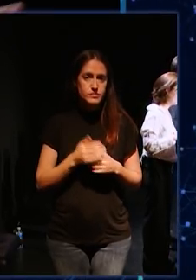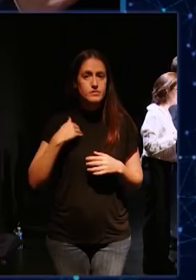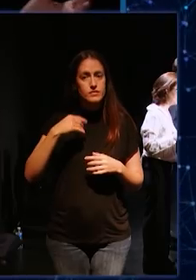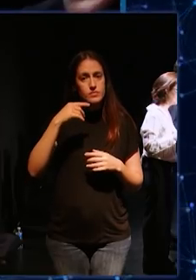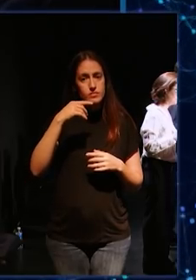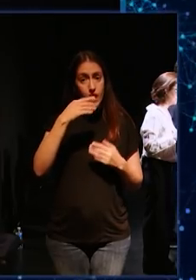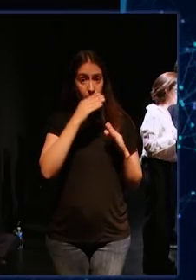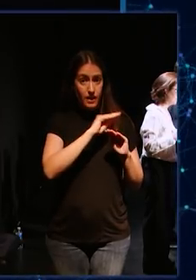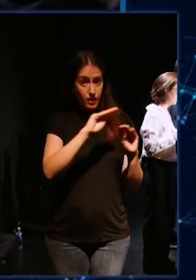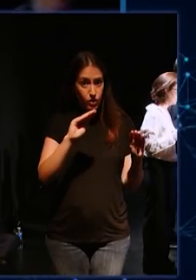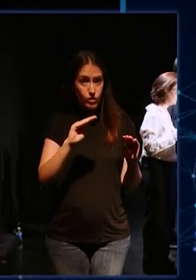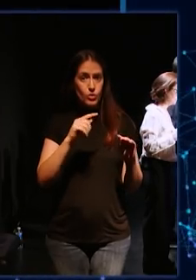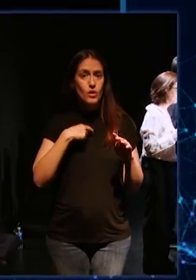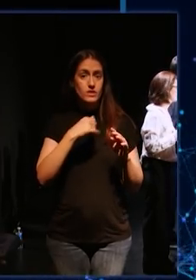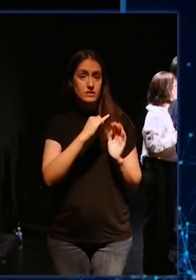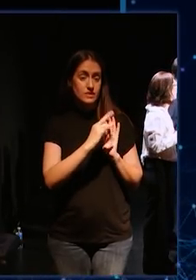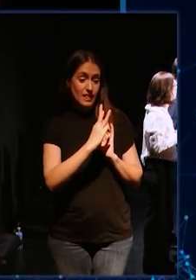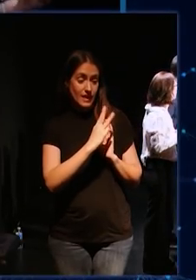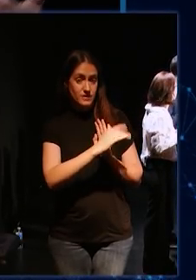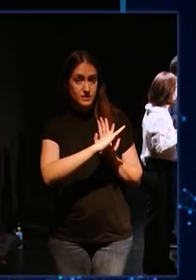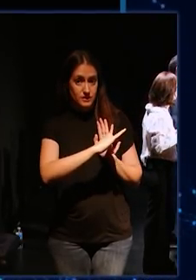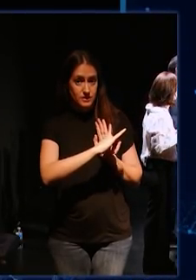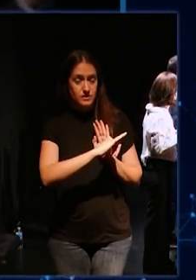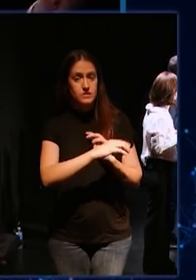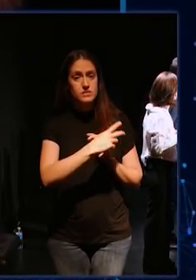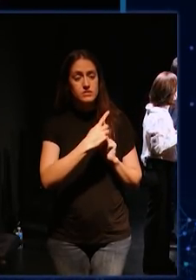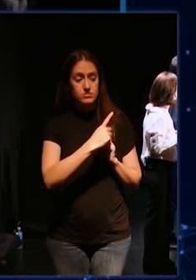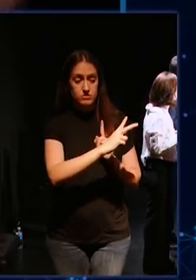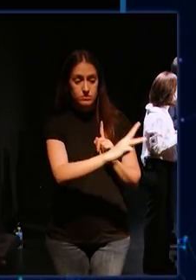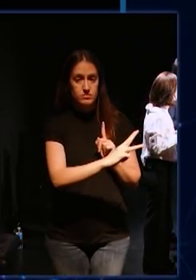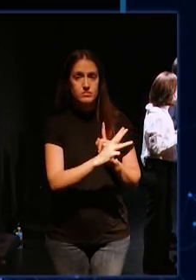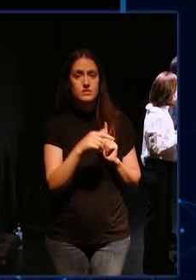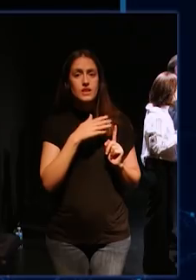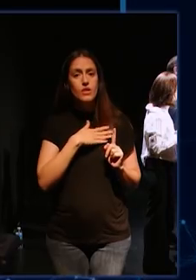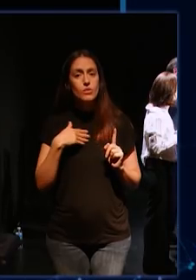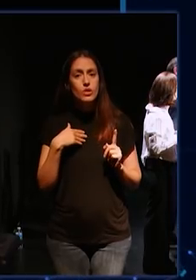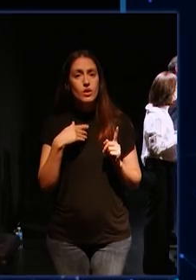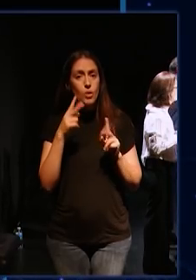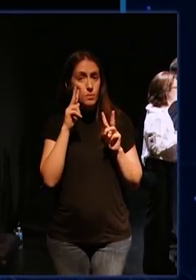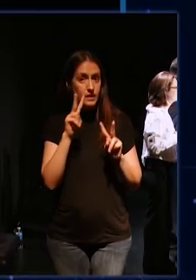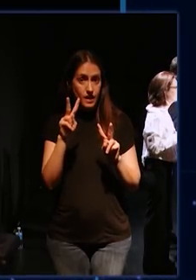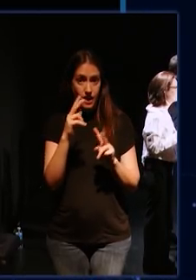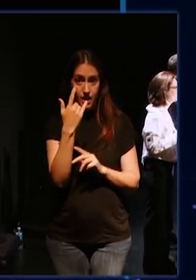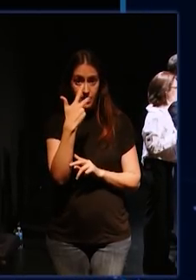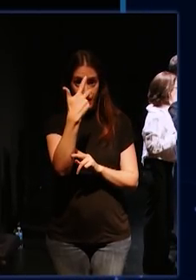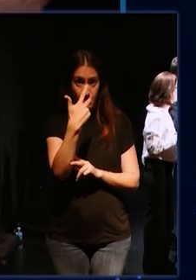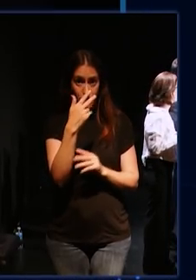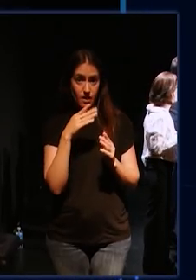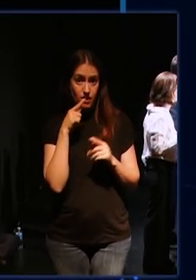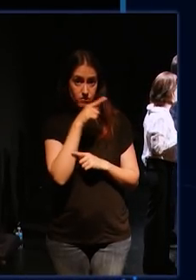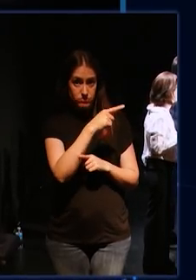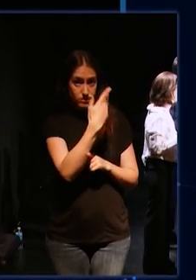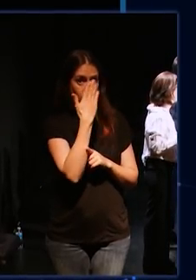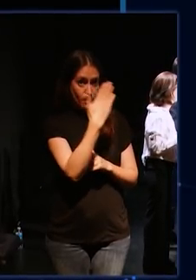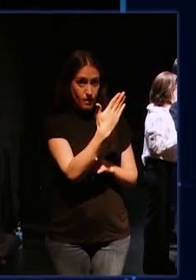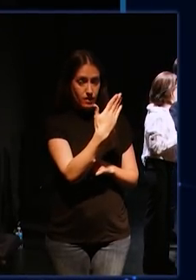nostres candidats, els tres que tinc més a prop, que si volen mirar els espectadors de la televisió, la seva càmera està en aquell racó d'allà, i els